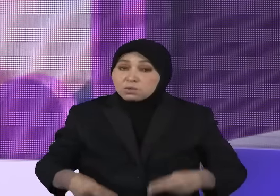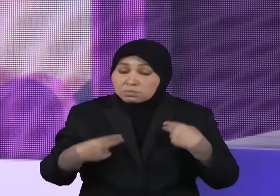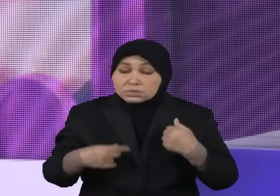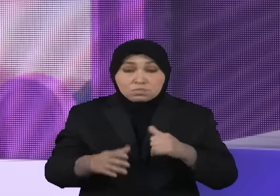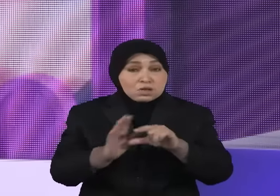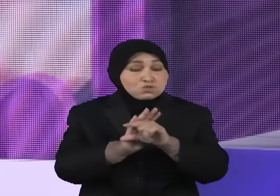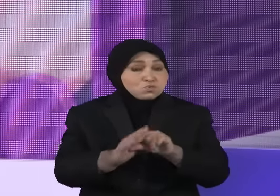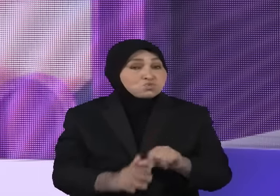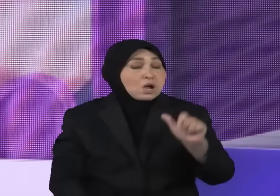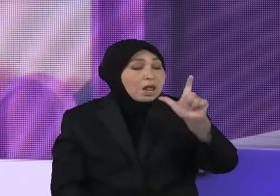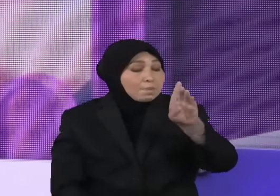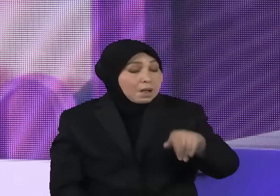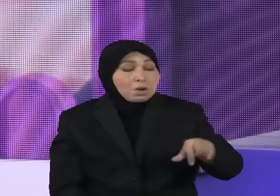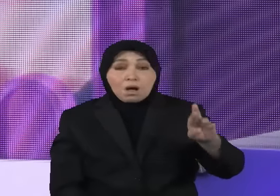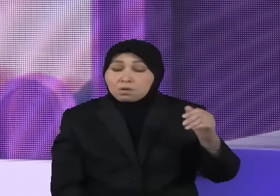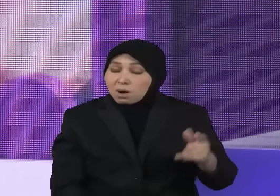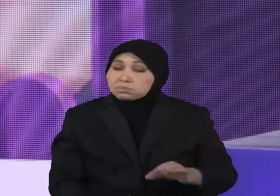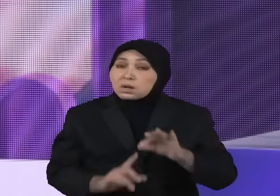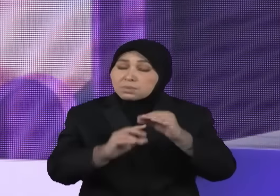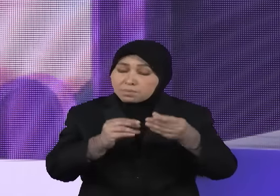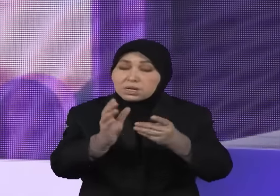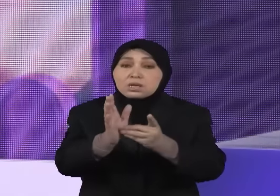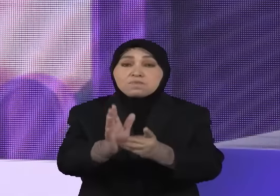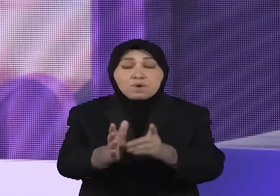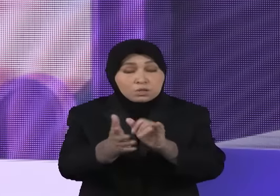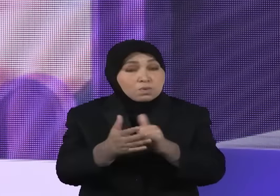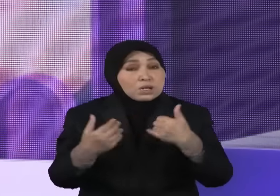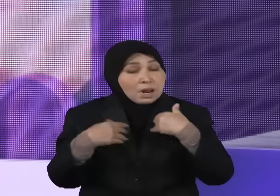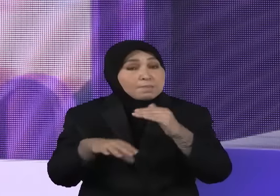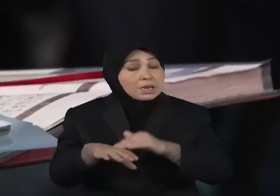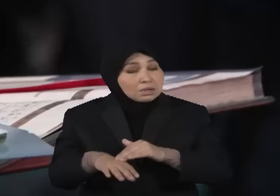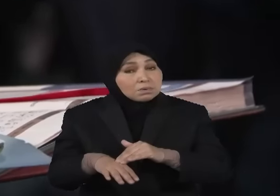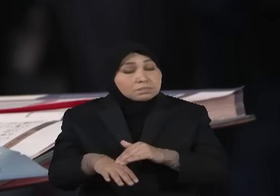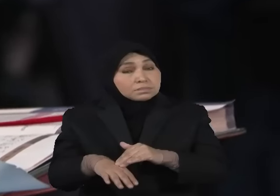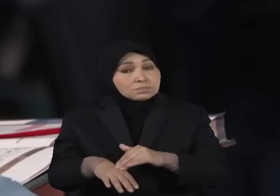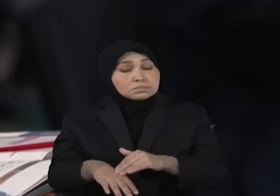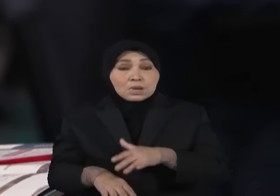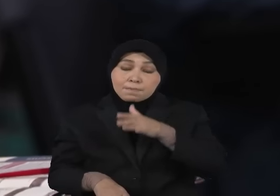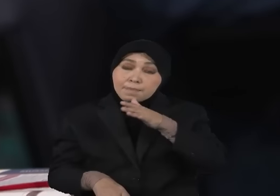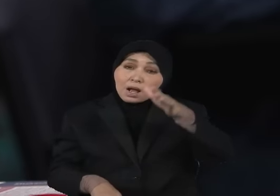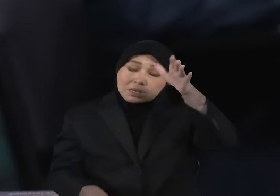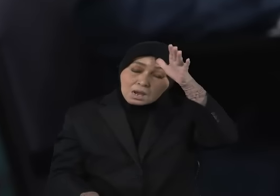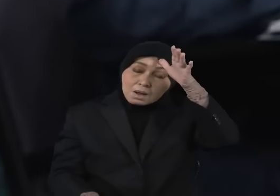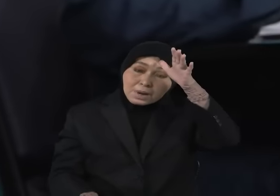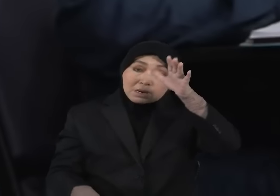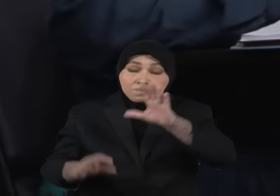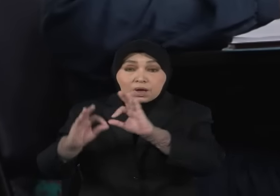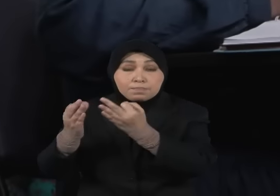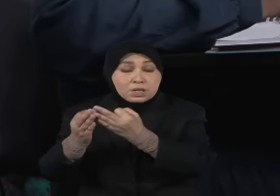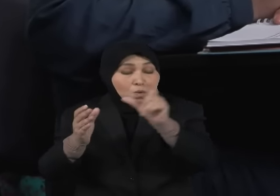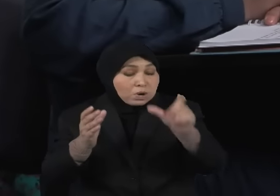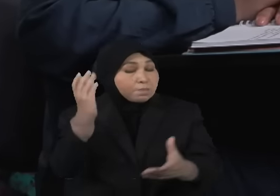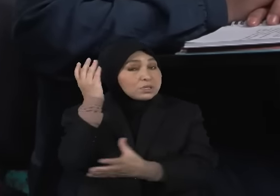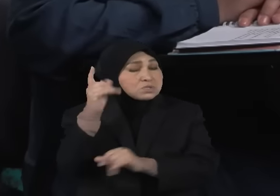surah Al-Baqarah, Allah cakap keutamaan memberi infak itu ialah kepada mak ayah, kepada kaum kerabat, orang miskin